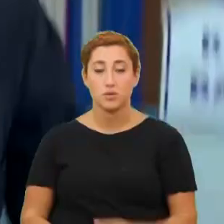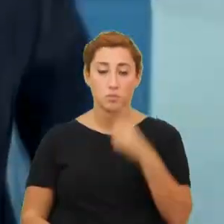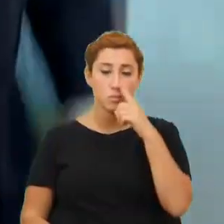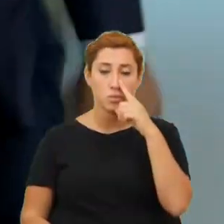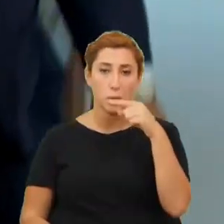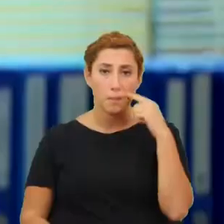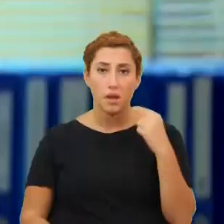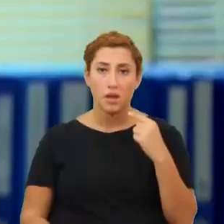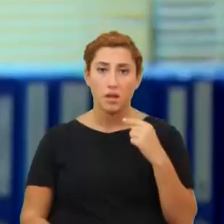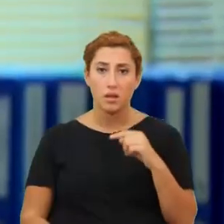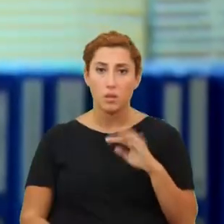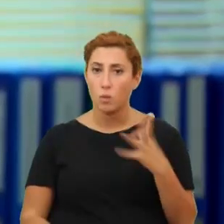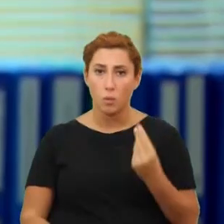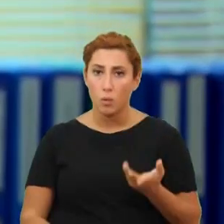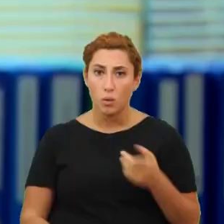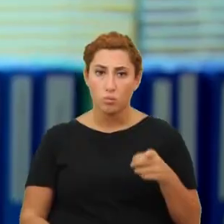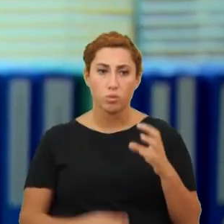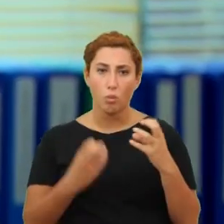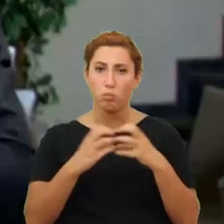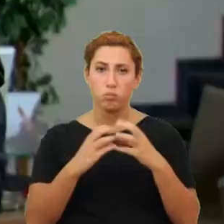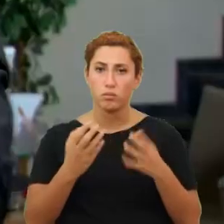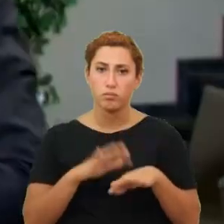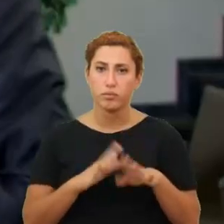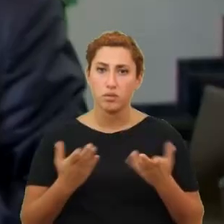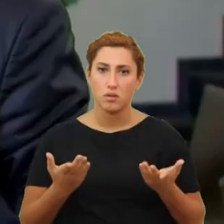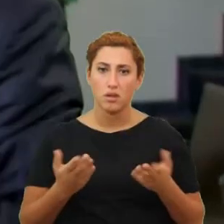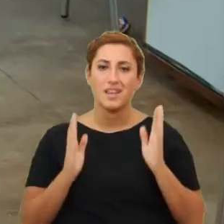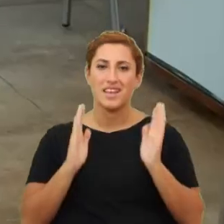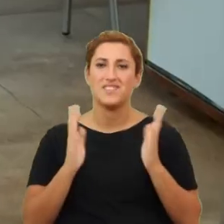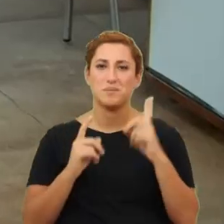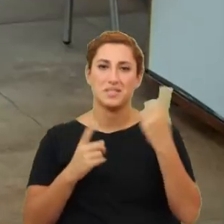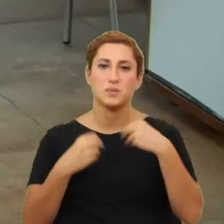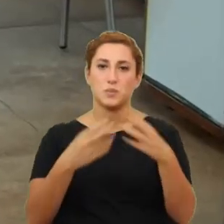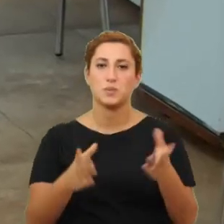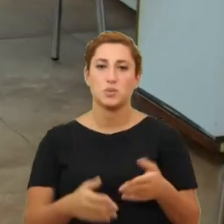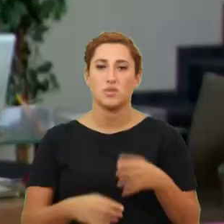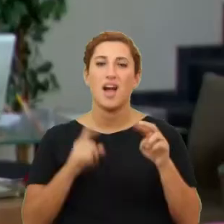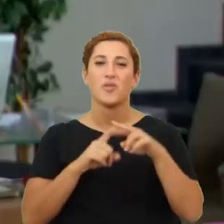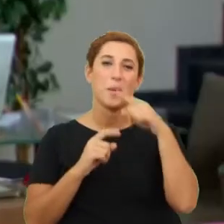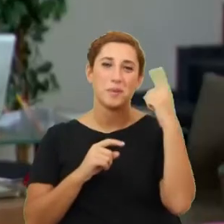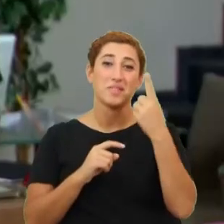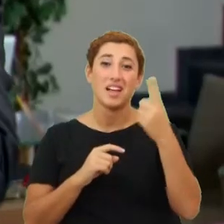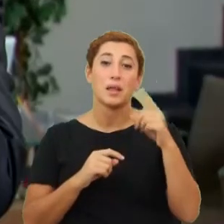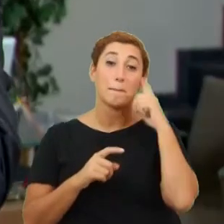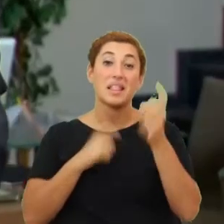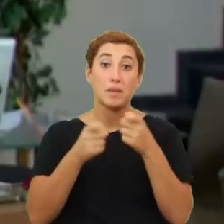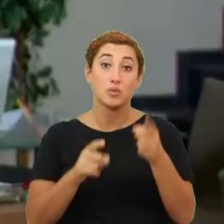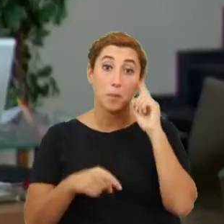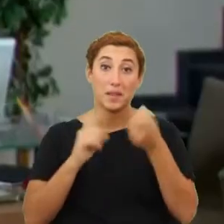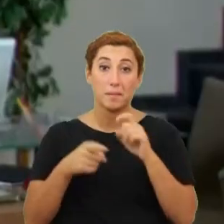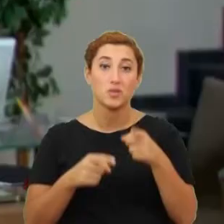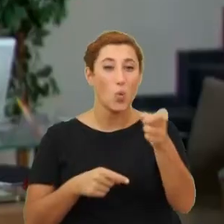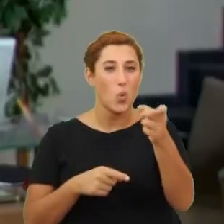Müdür Bey, ne oluyor, bu toplar ne böyle? Eyvah, bir tane daha düştü. Aydoğan Bey, bir tane daha. Bilmece bunlar,